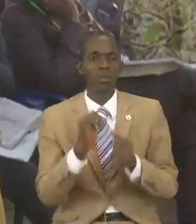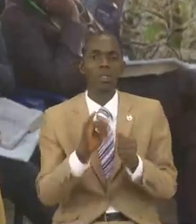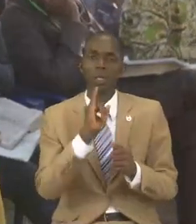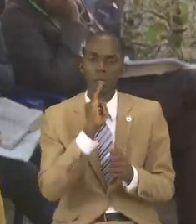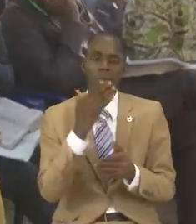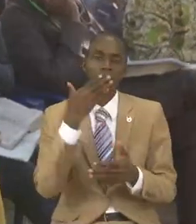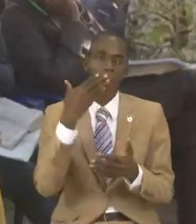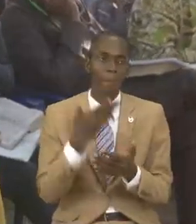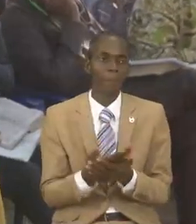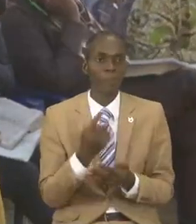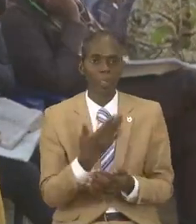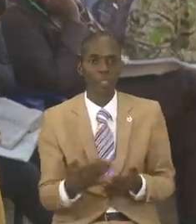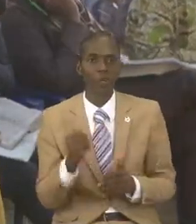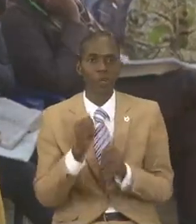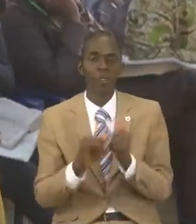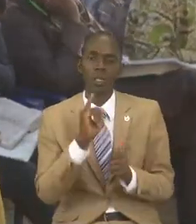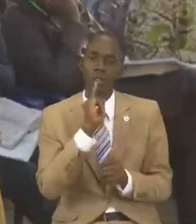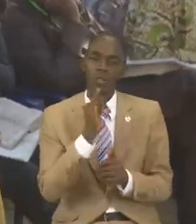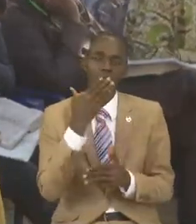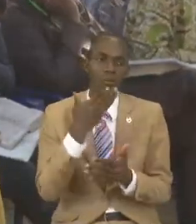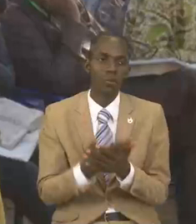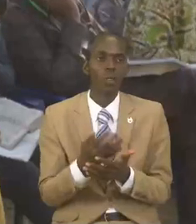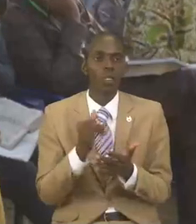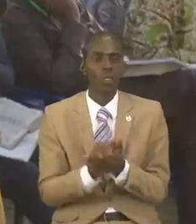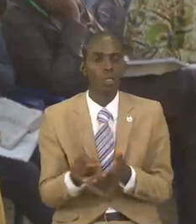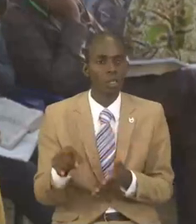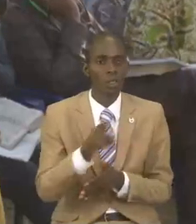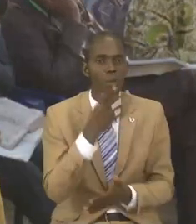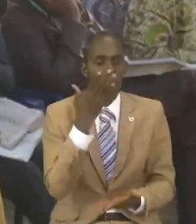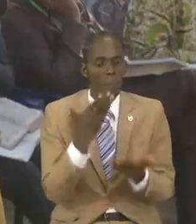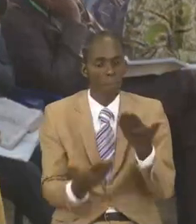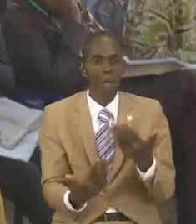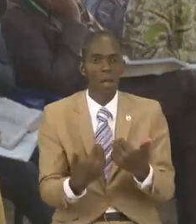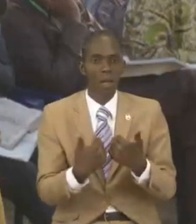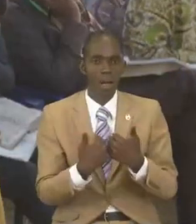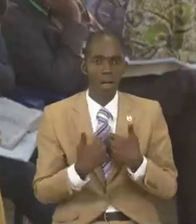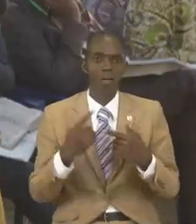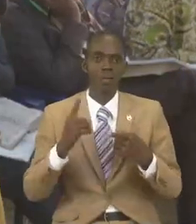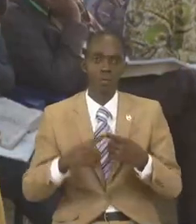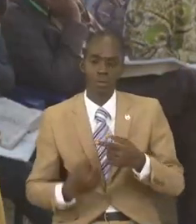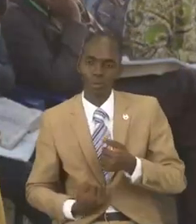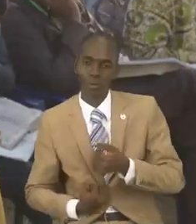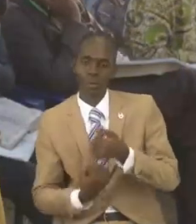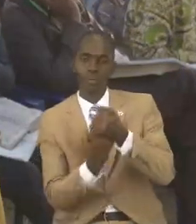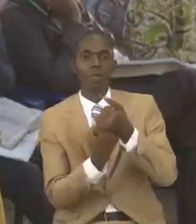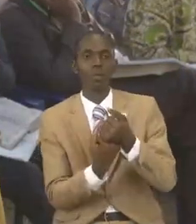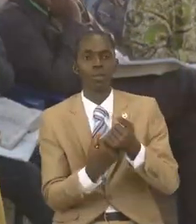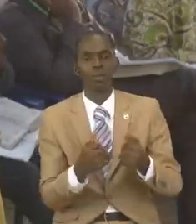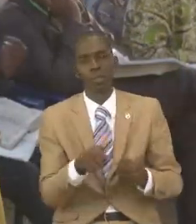Et plutôt qu'il travaille en faisant de ses mains ce qui est bien pour avoir de quoi donner à